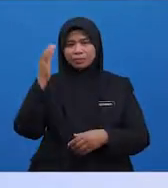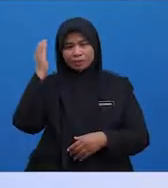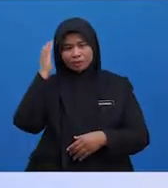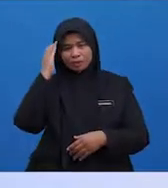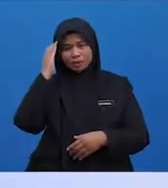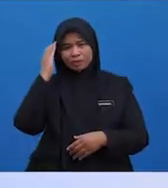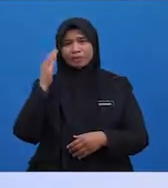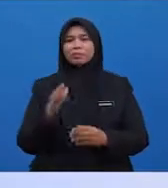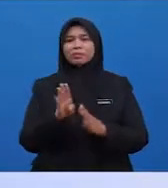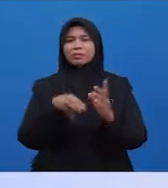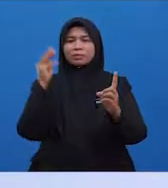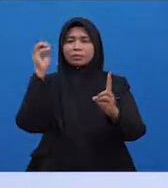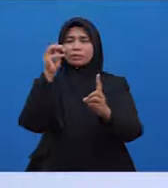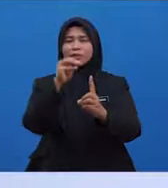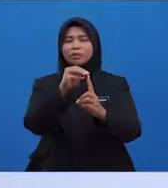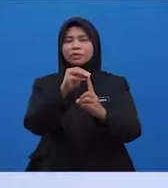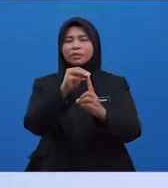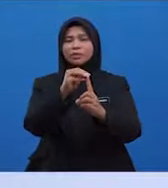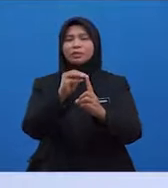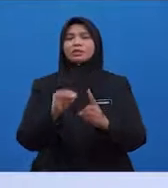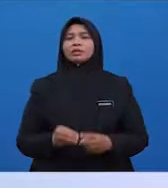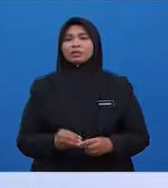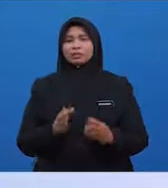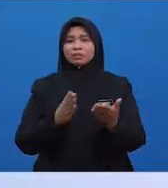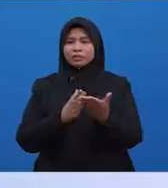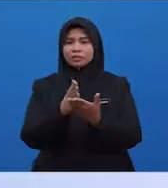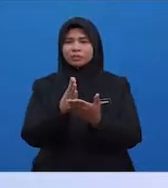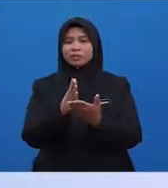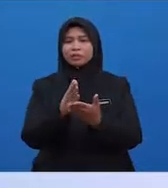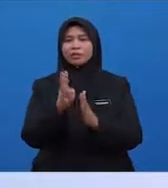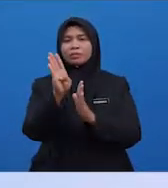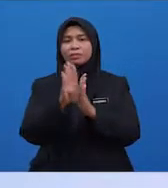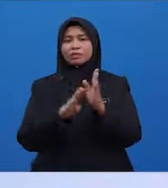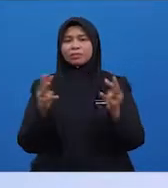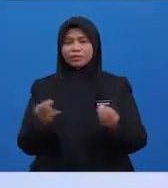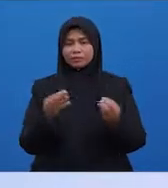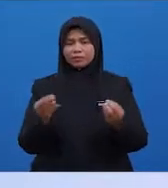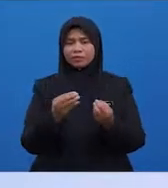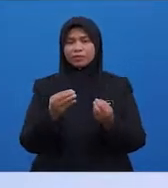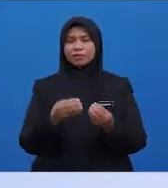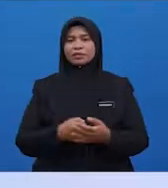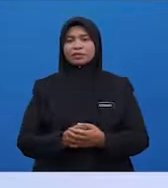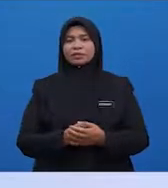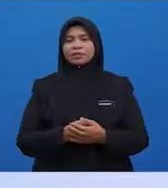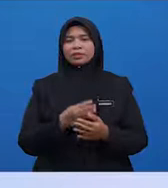berpengetahuan, beretika, bermatlamat, berkomitmen,